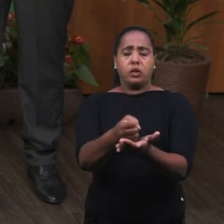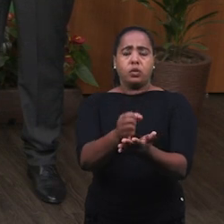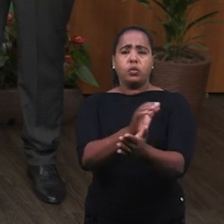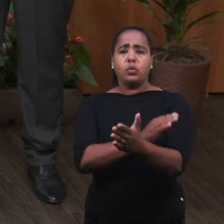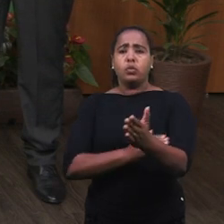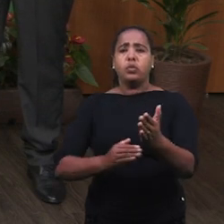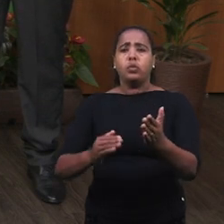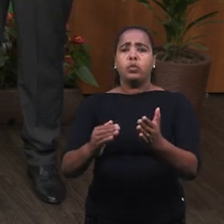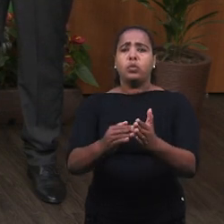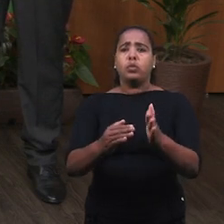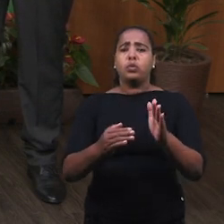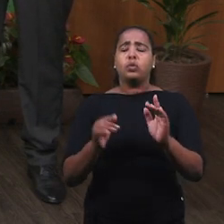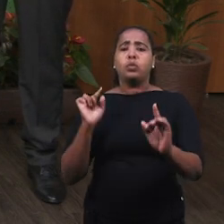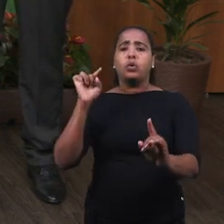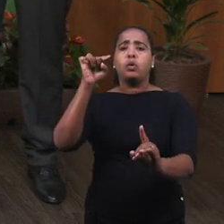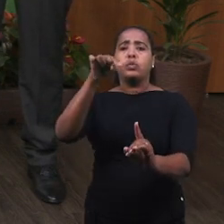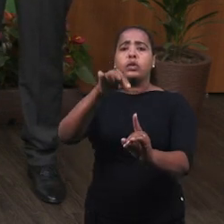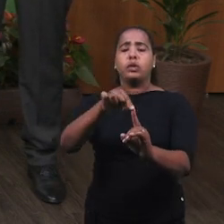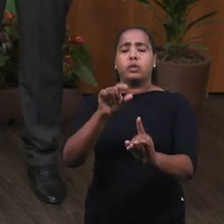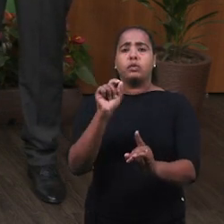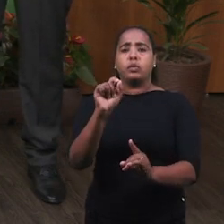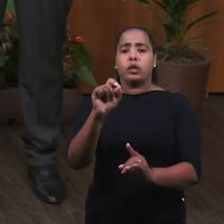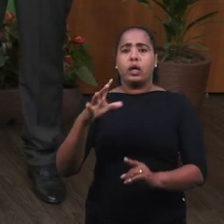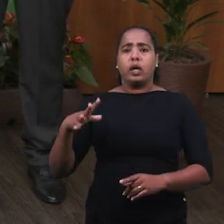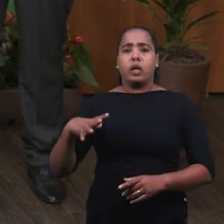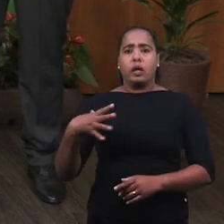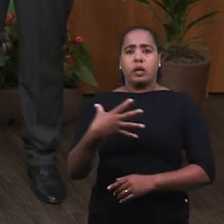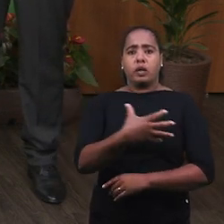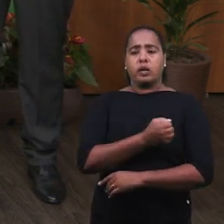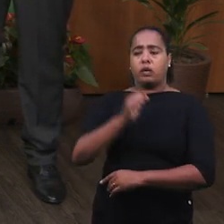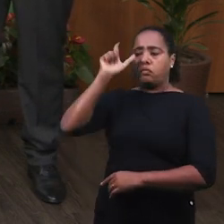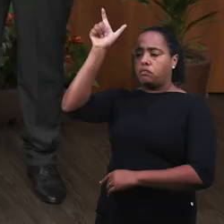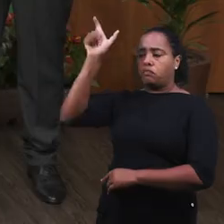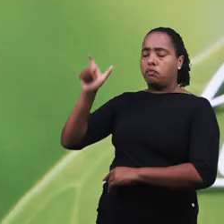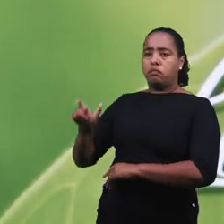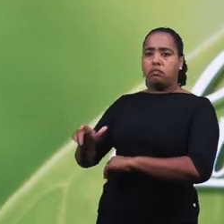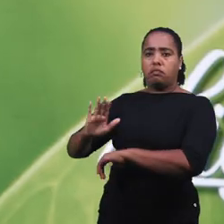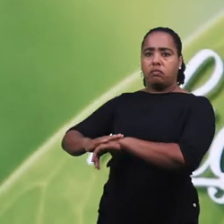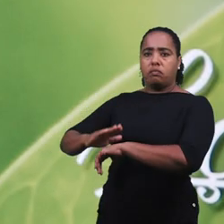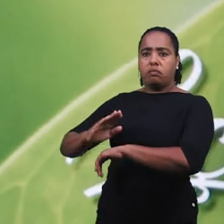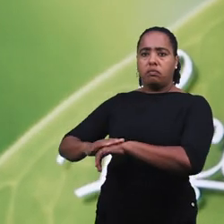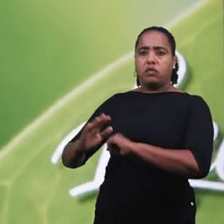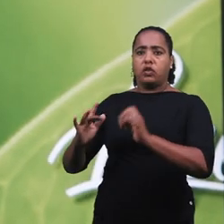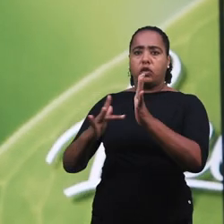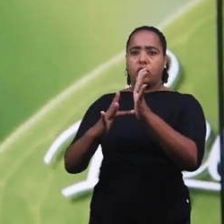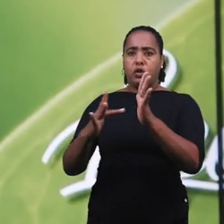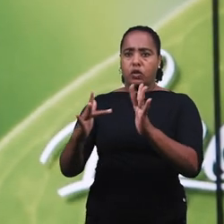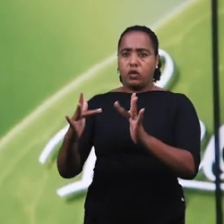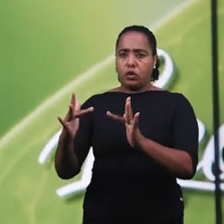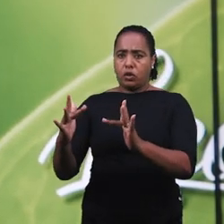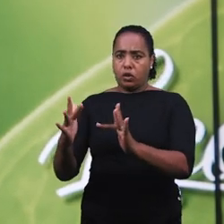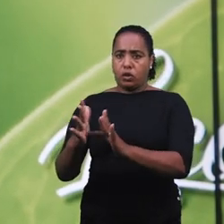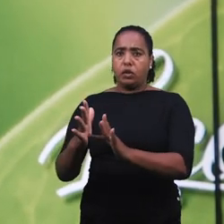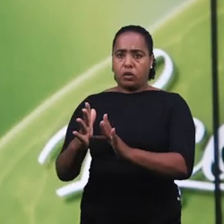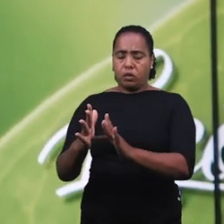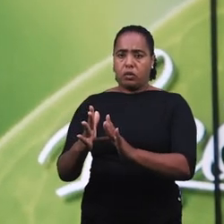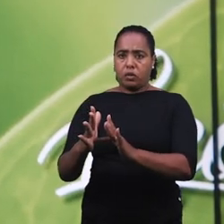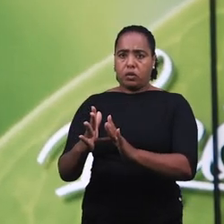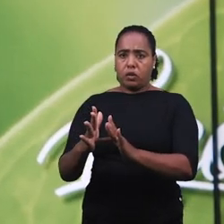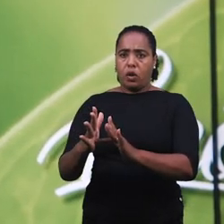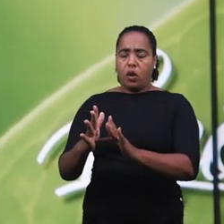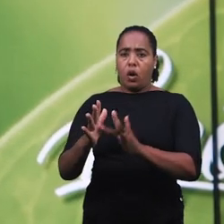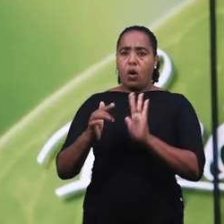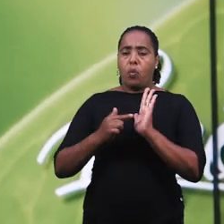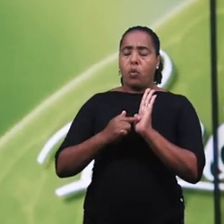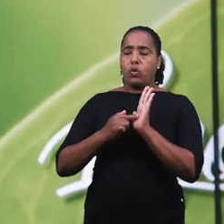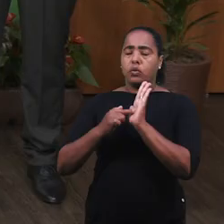Tout pointait vers le salut à travers Jésus qui pointait vers la